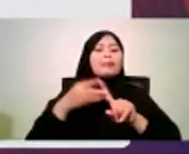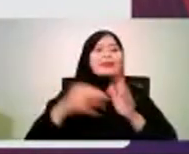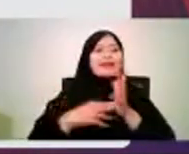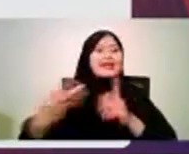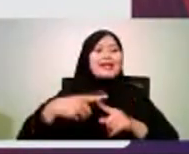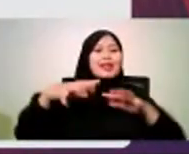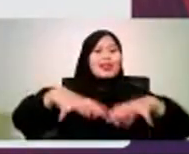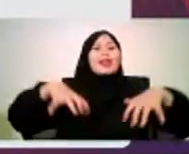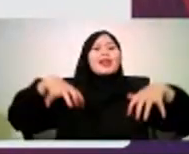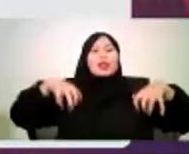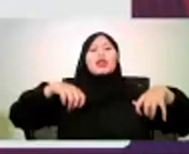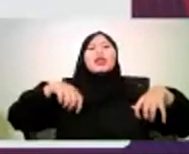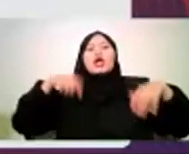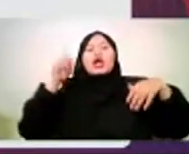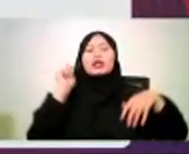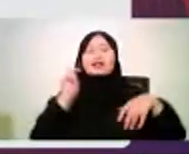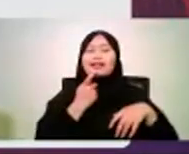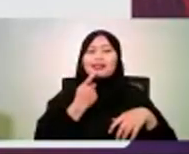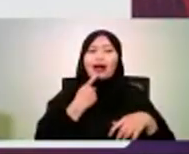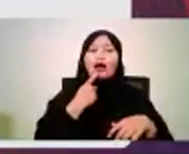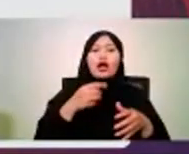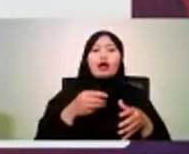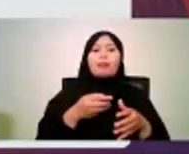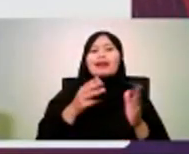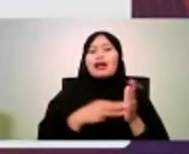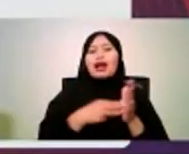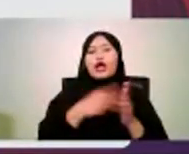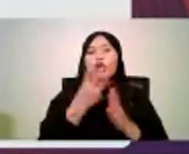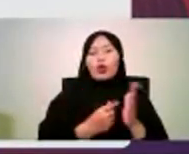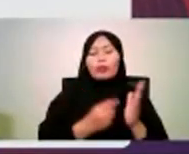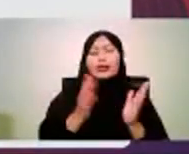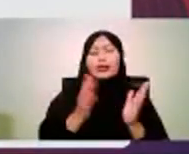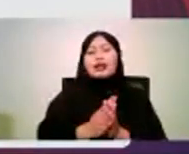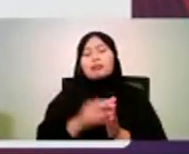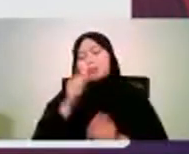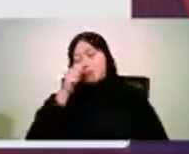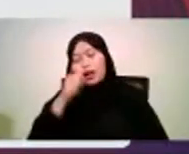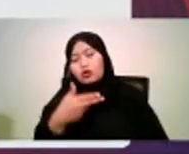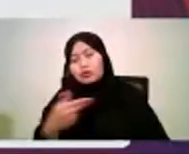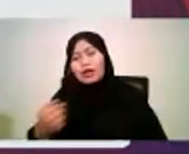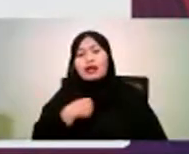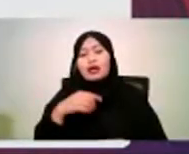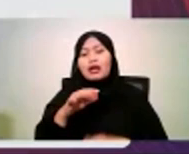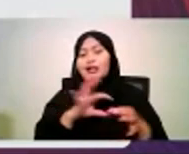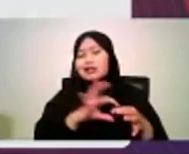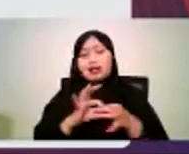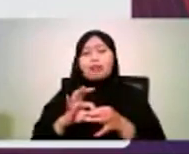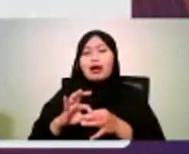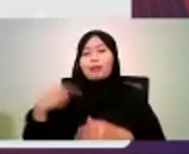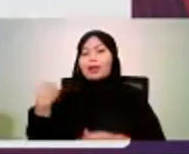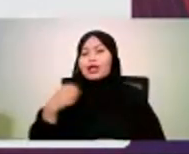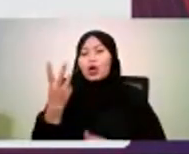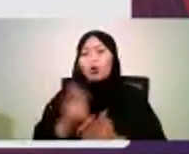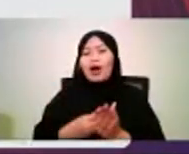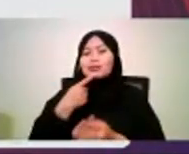apalagi purusan Bang Desa saya dengan Bu Menteri Keuangan juga sering bertukar